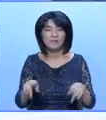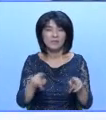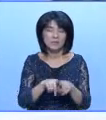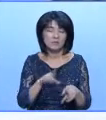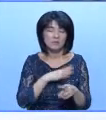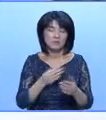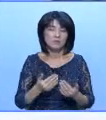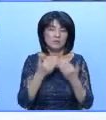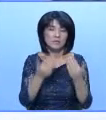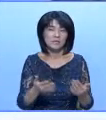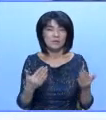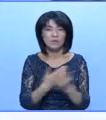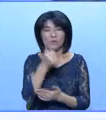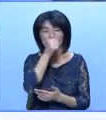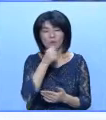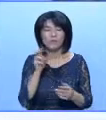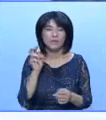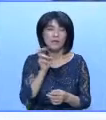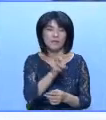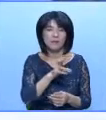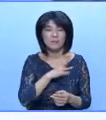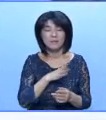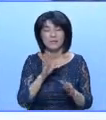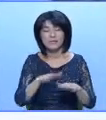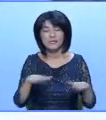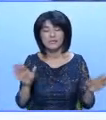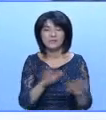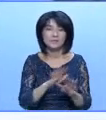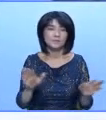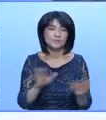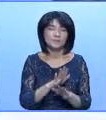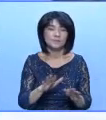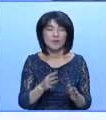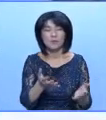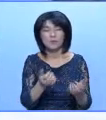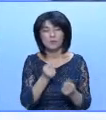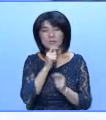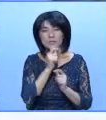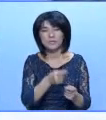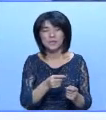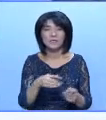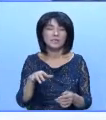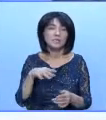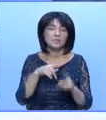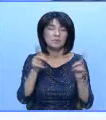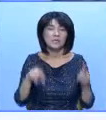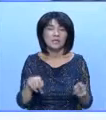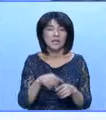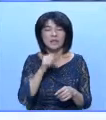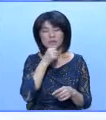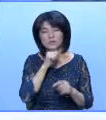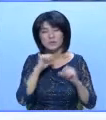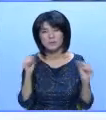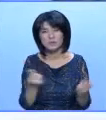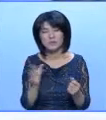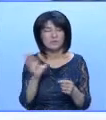мерекесімен құттықтады. Трамвайда өткен шарада баллар өлең оқып, Аяз атаның дорбасынан сыйлықтар алды. Бұл күні жолаушылардың да көңілдері бір